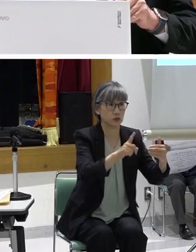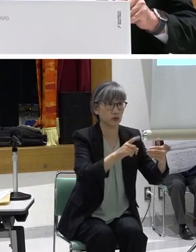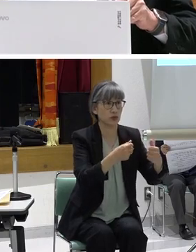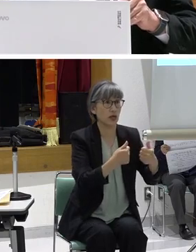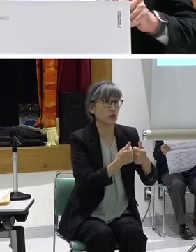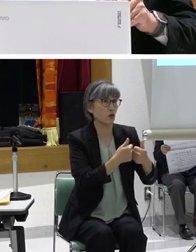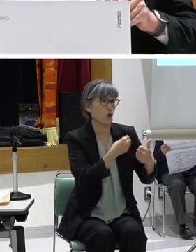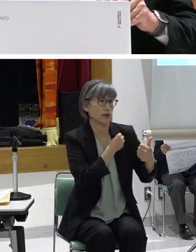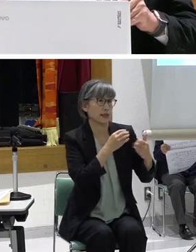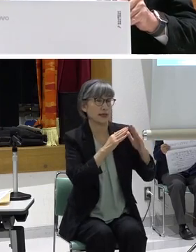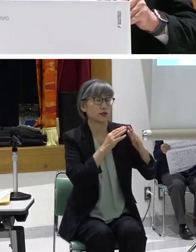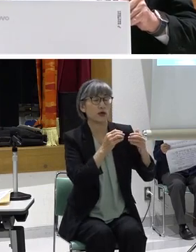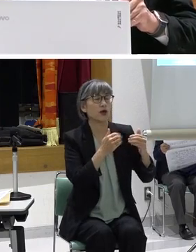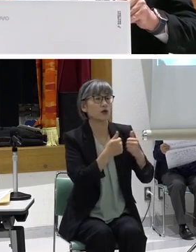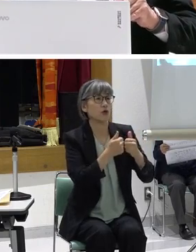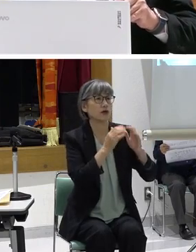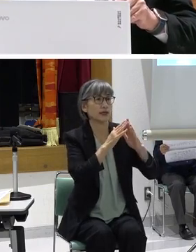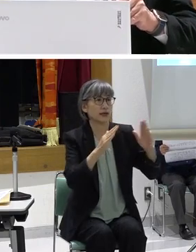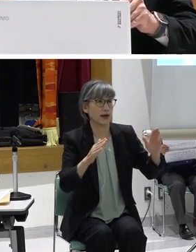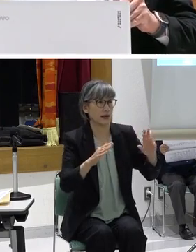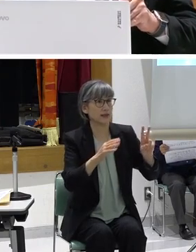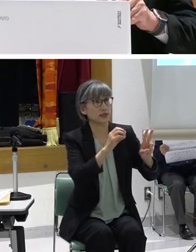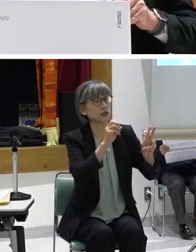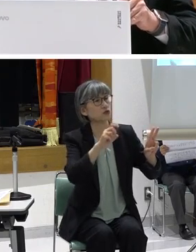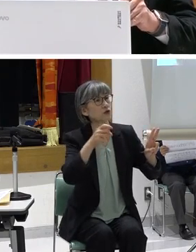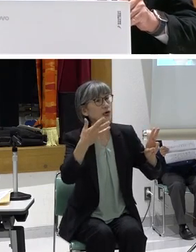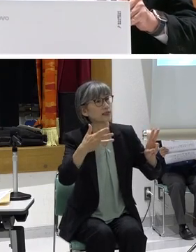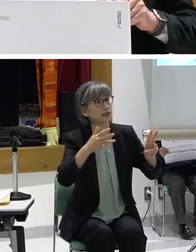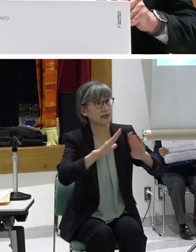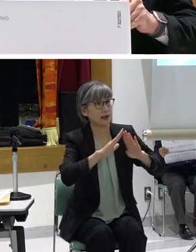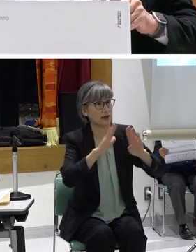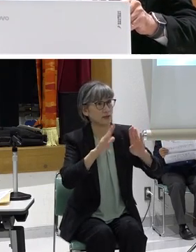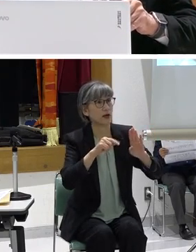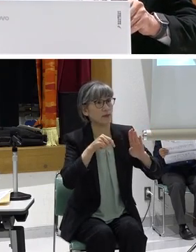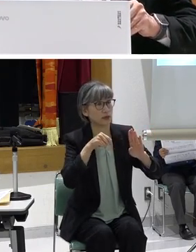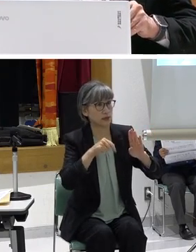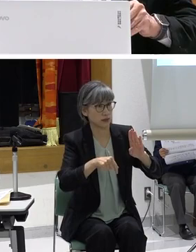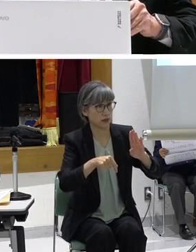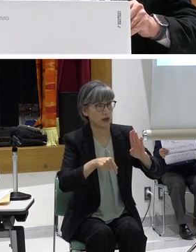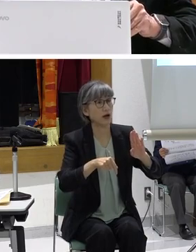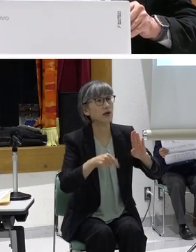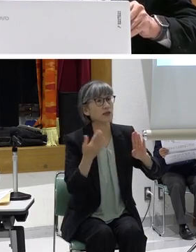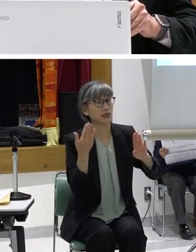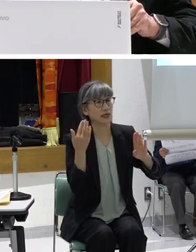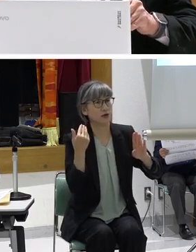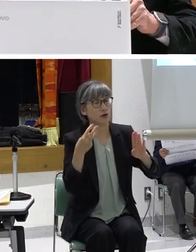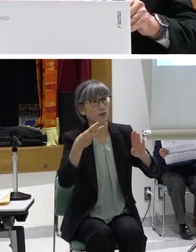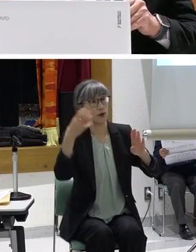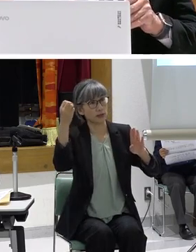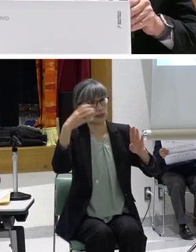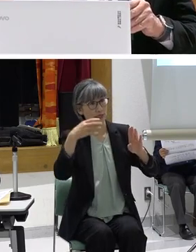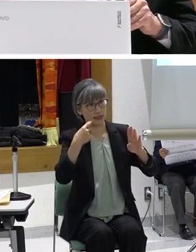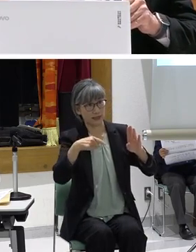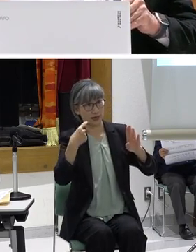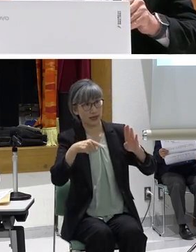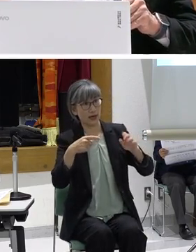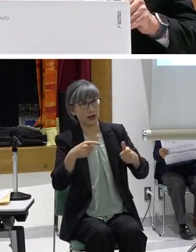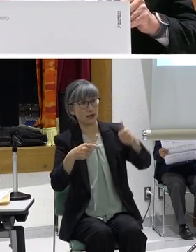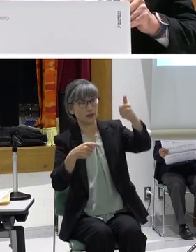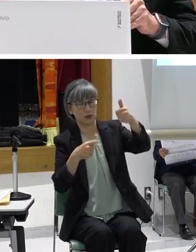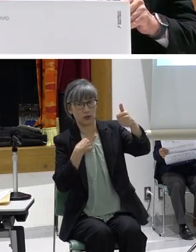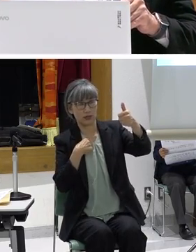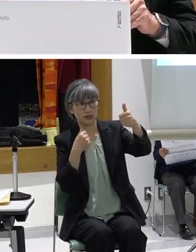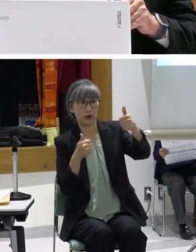が2018年に発足をしました。先ほど紹介をした三好先生が会長で、私がまあ副会長ということ